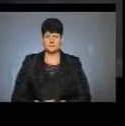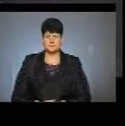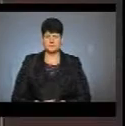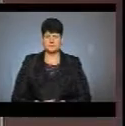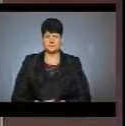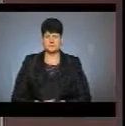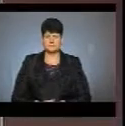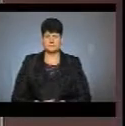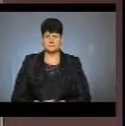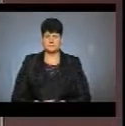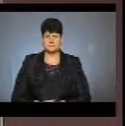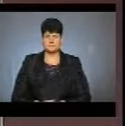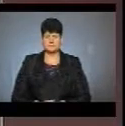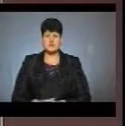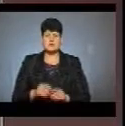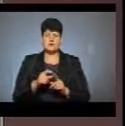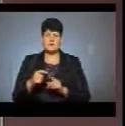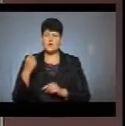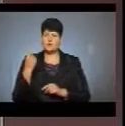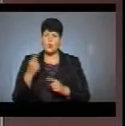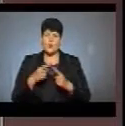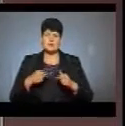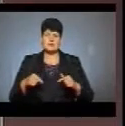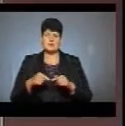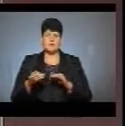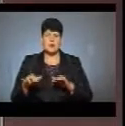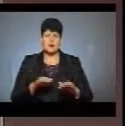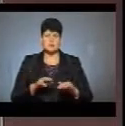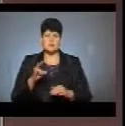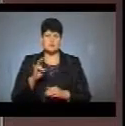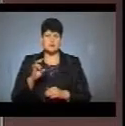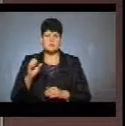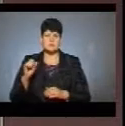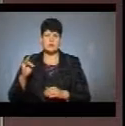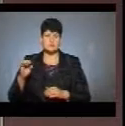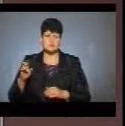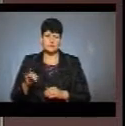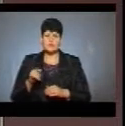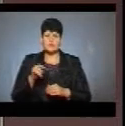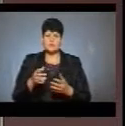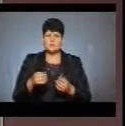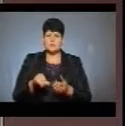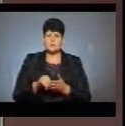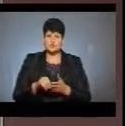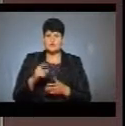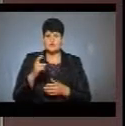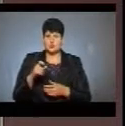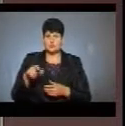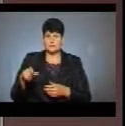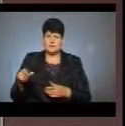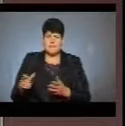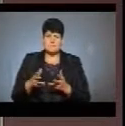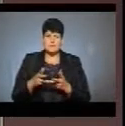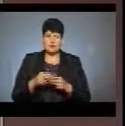Тернопіль. За словами одного з організаторів акції Назара Сарабуна, у ній взяли участь близько сотні осіб. За